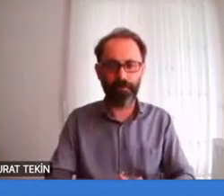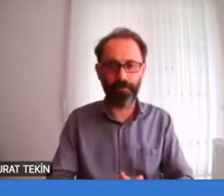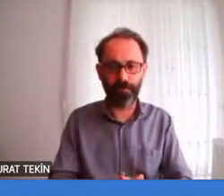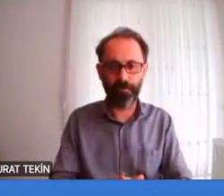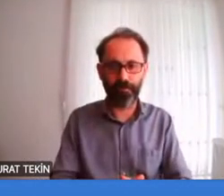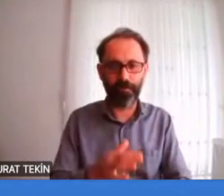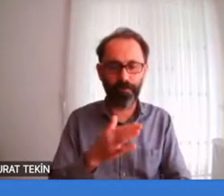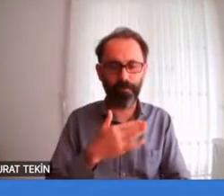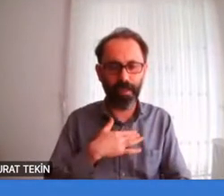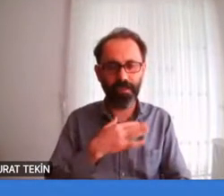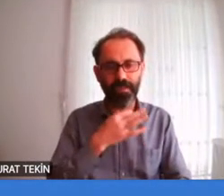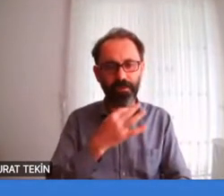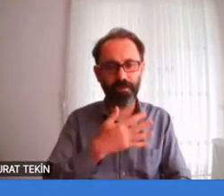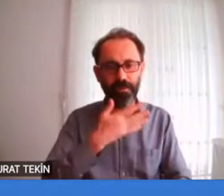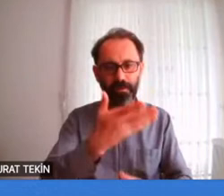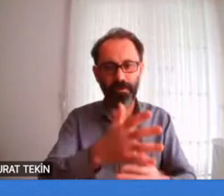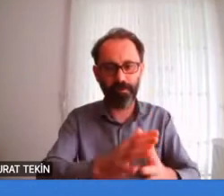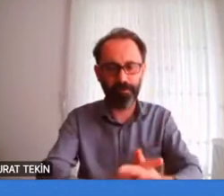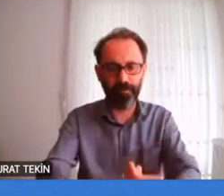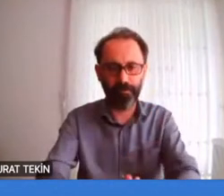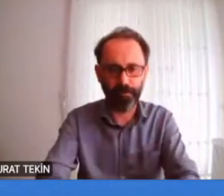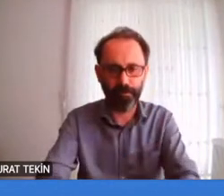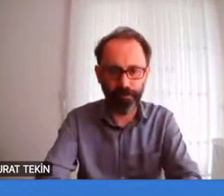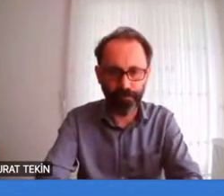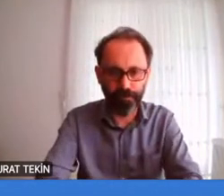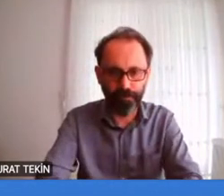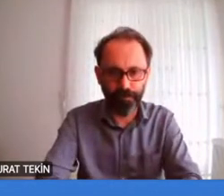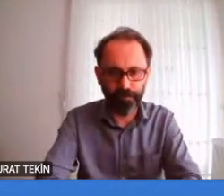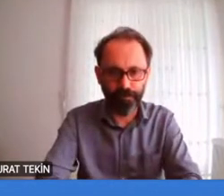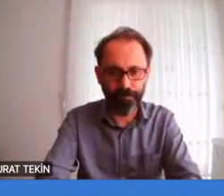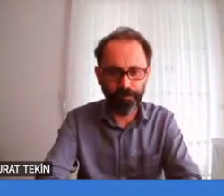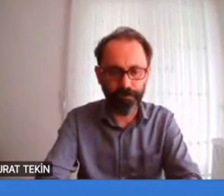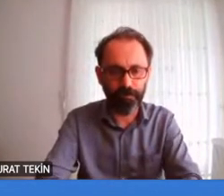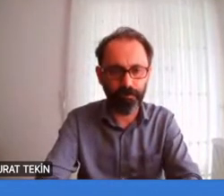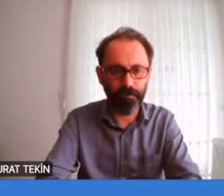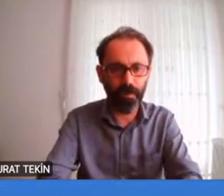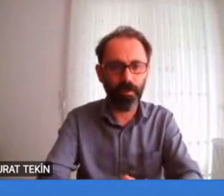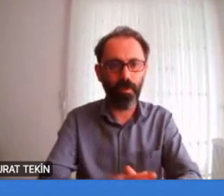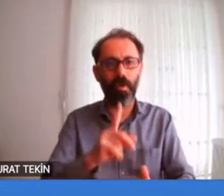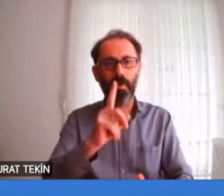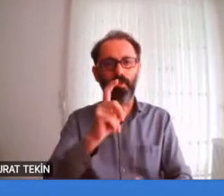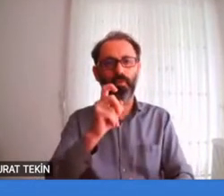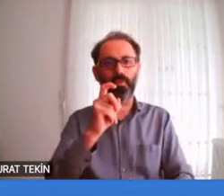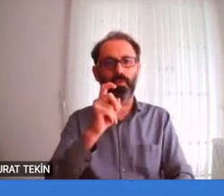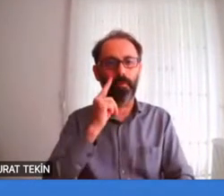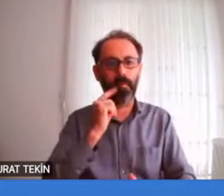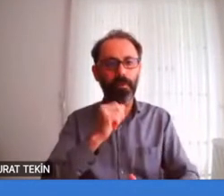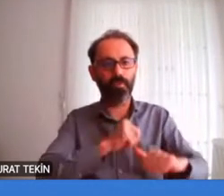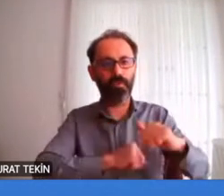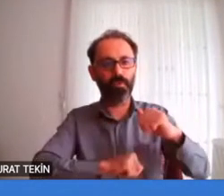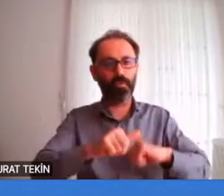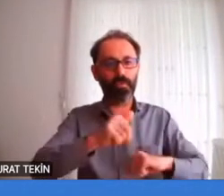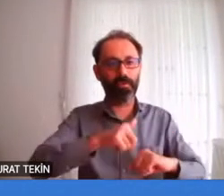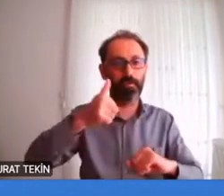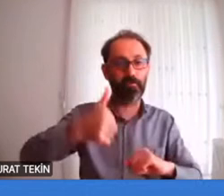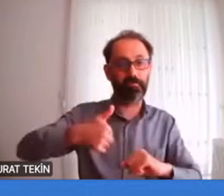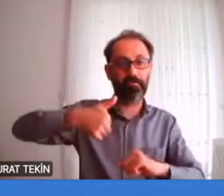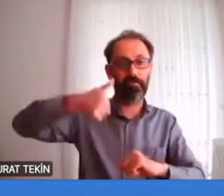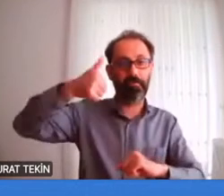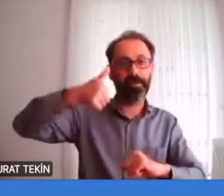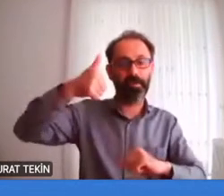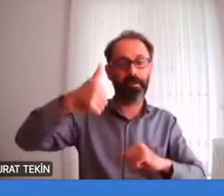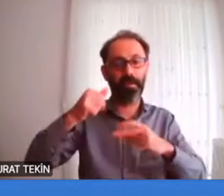Ben teşekkür ediyorum. Evet, ben de çok teşekkür ediyorum Hakkı Bey. Yani sizleri ağırlamak, sizlerle beraber olmak, yani sadece